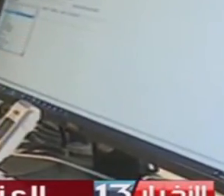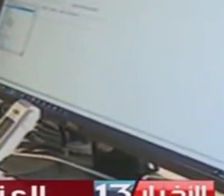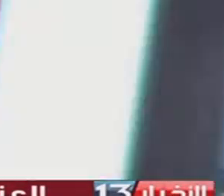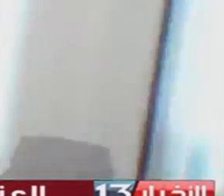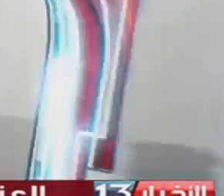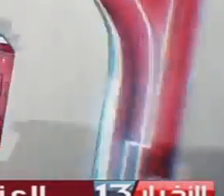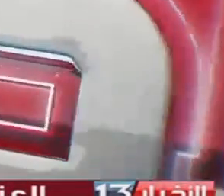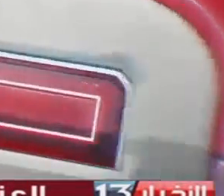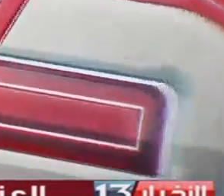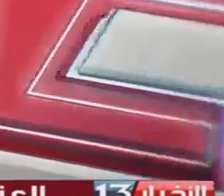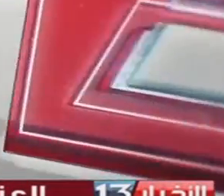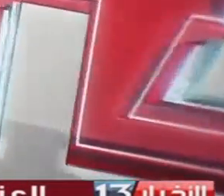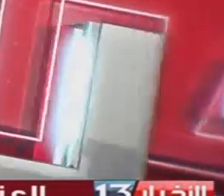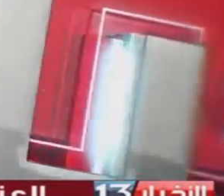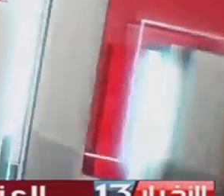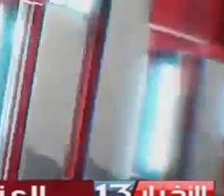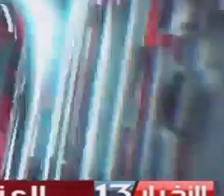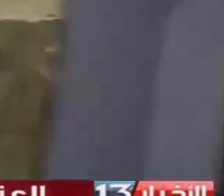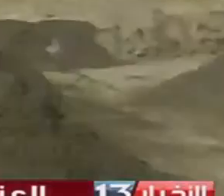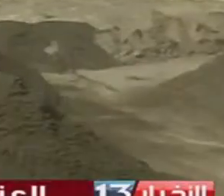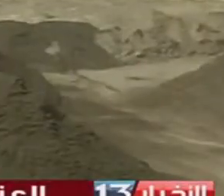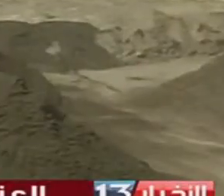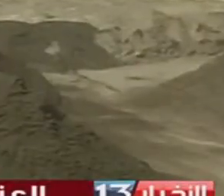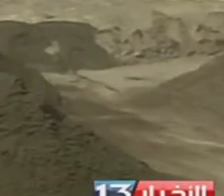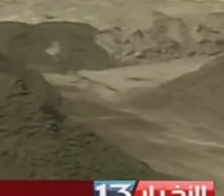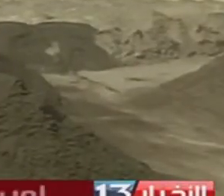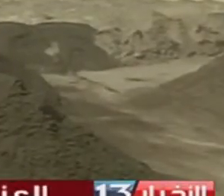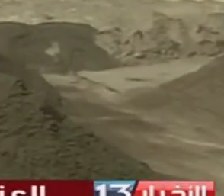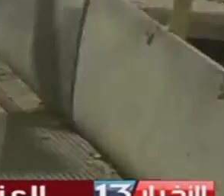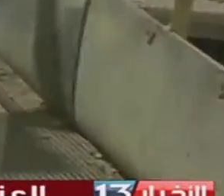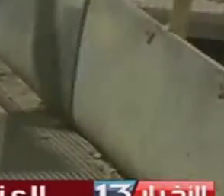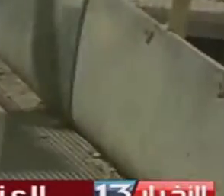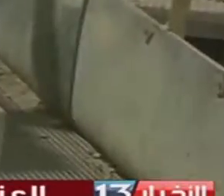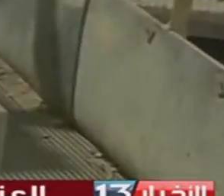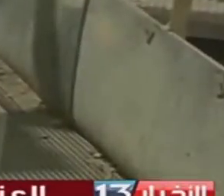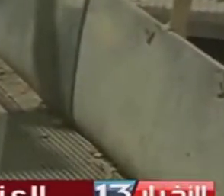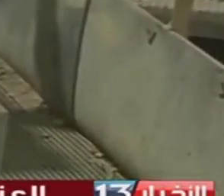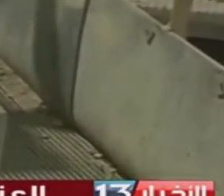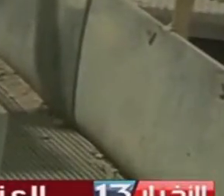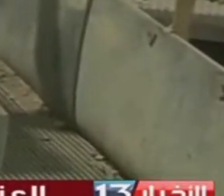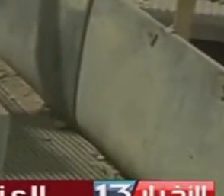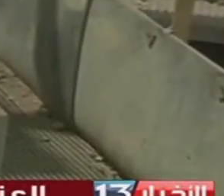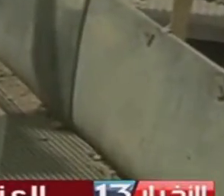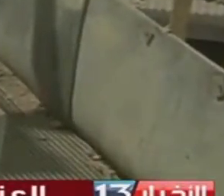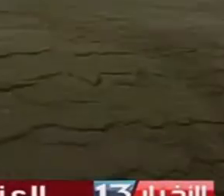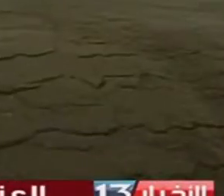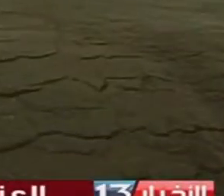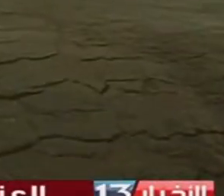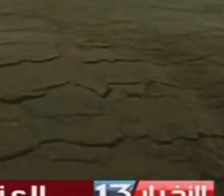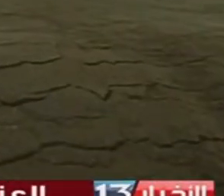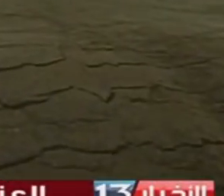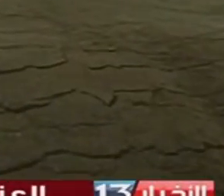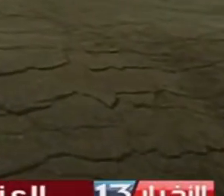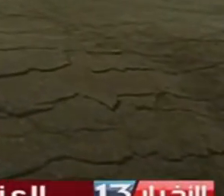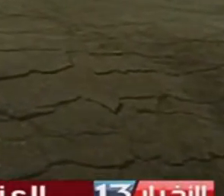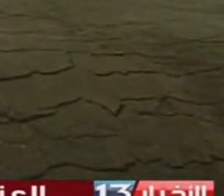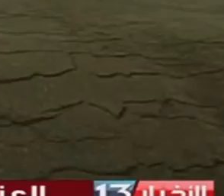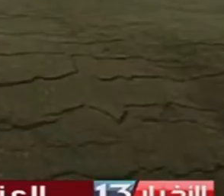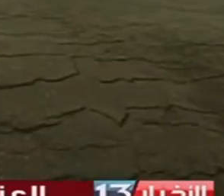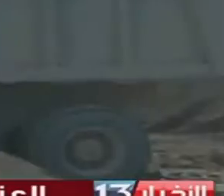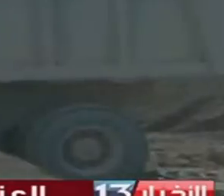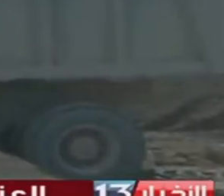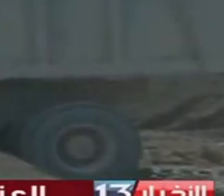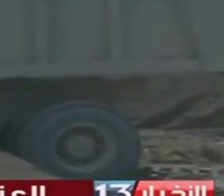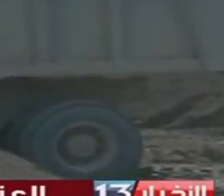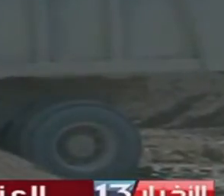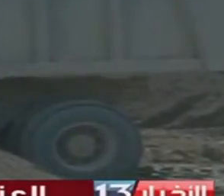تتحول رقمنة الإدارة إلى رقمنة للبيروقراطية. بعد 5 سنوات من الإغلاق، استأنف نقل الفوسفات من إقليم أم العرايس